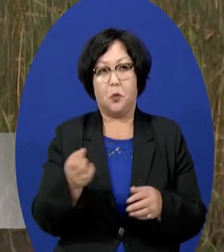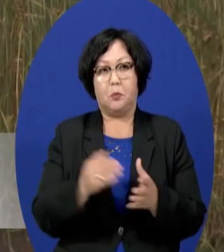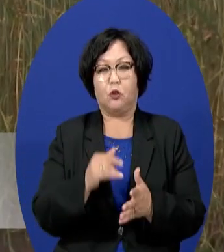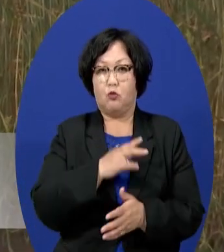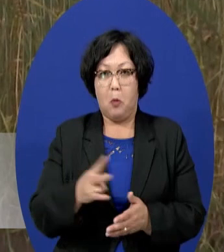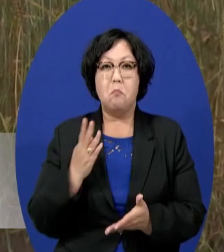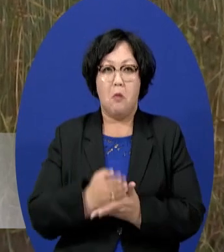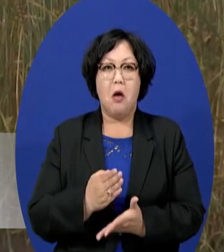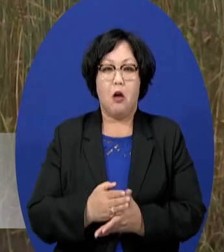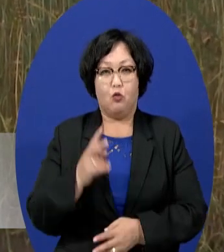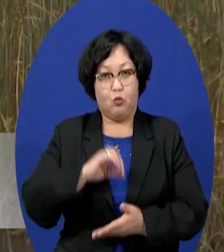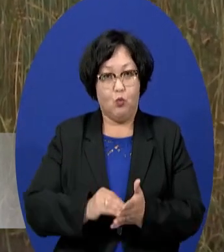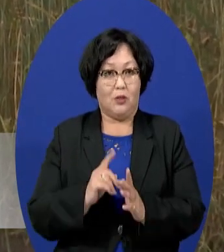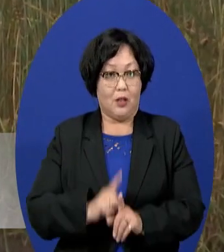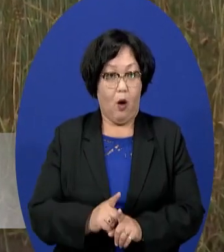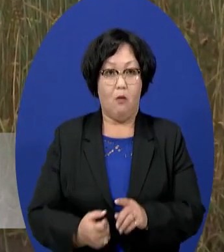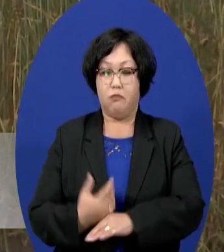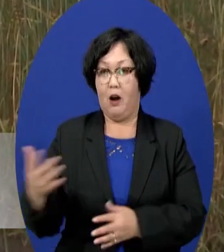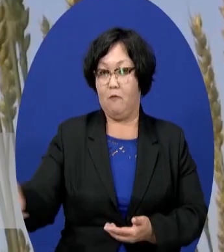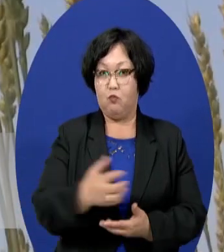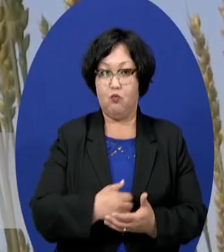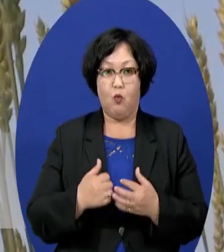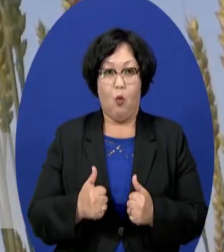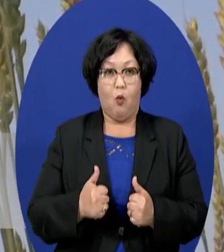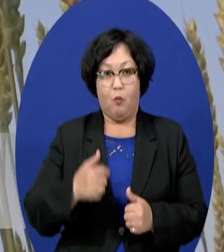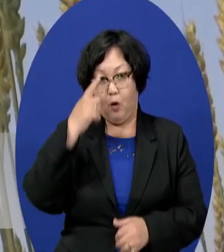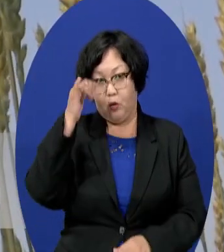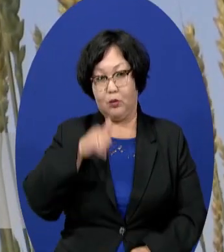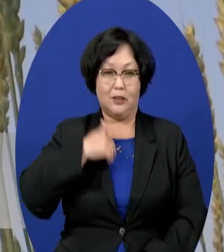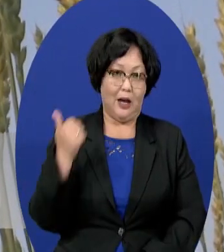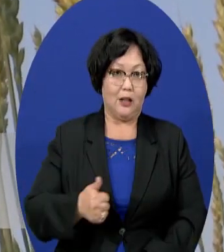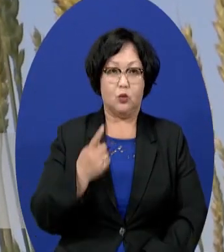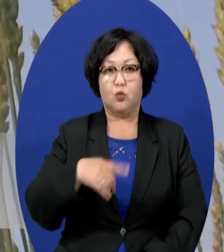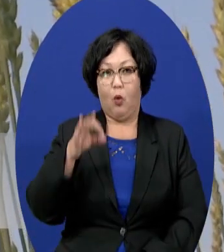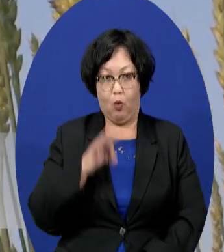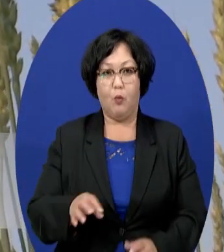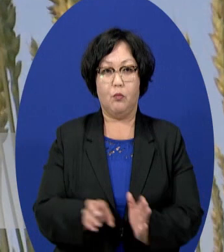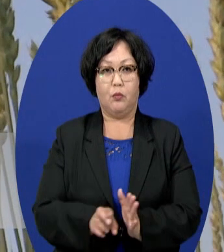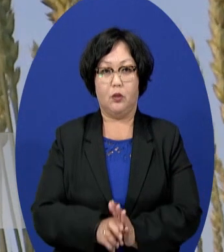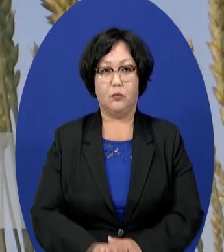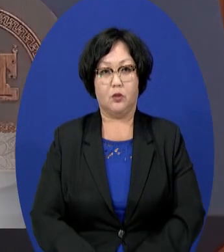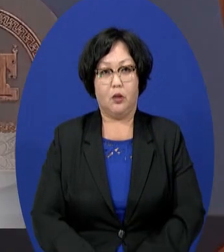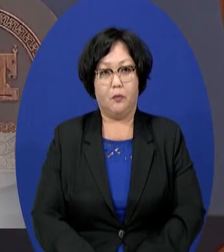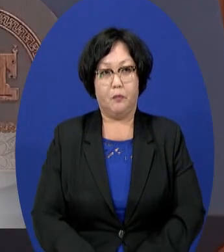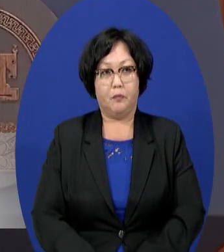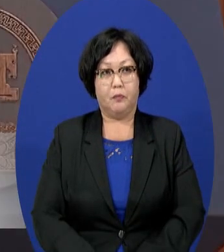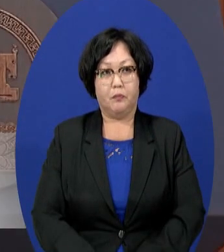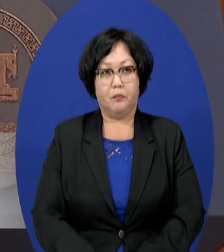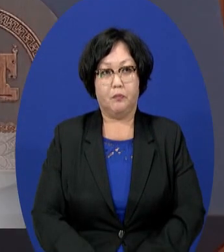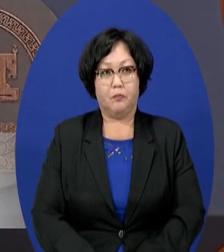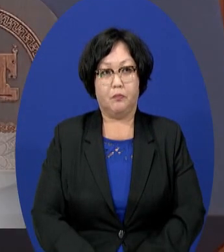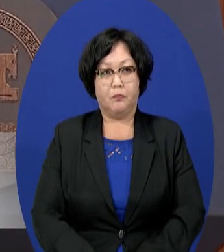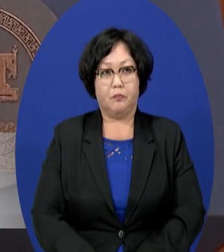байдаг. Бид хэрв төлөлгүй ёсороо ургацаа хураагаад авбал дотоодынхаа хэрэгцээг 100% хангах боломж байгаа юм аа. За, өнгөрсөн он